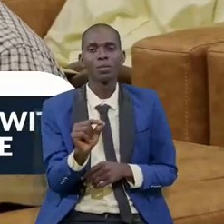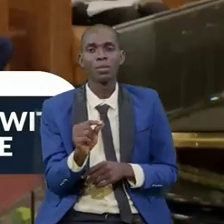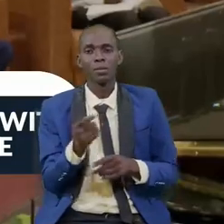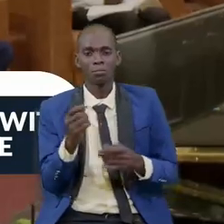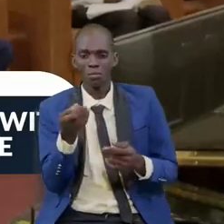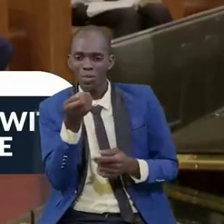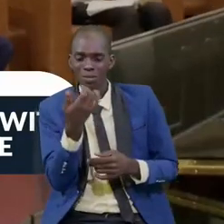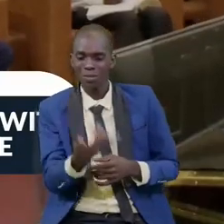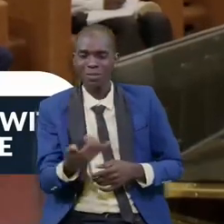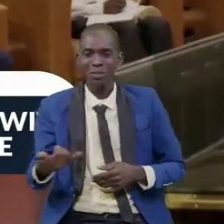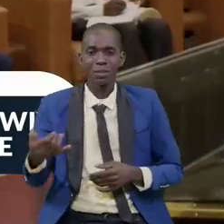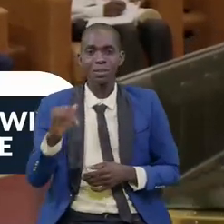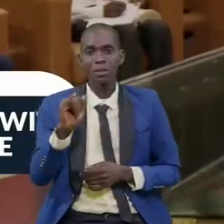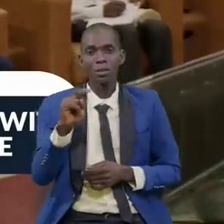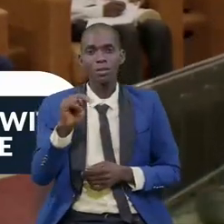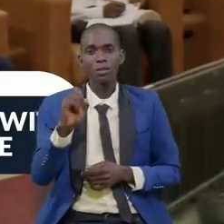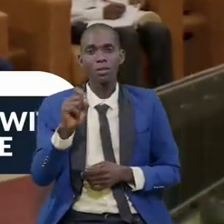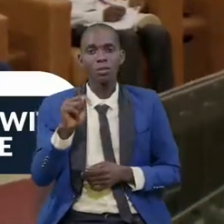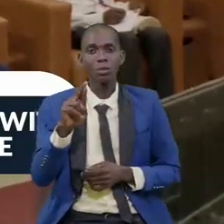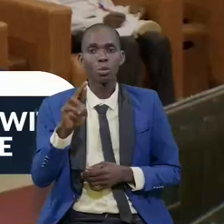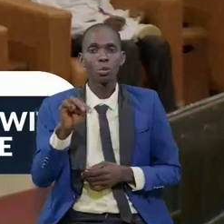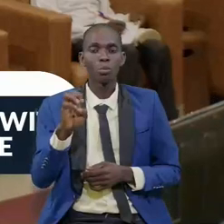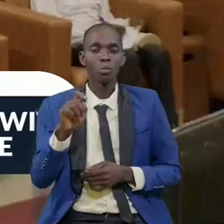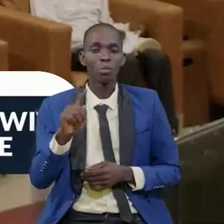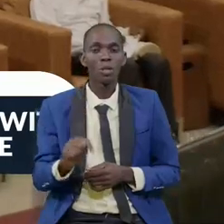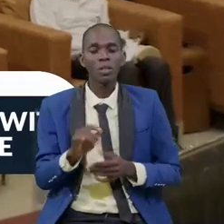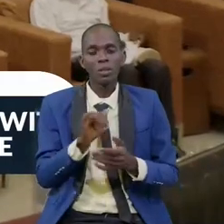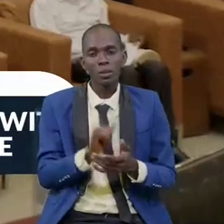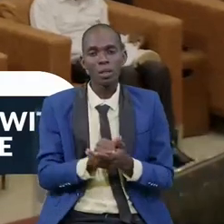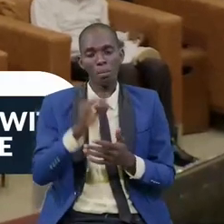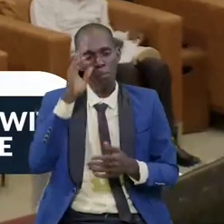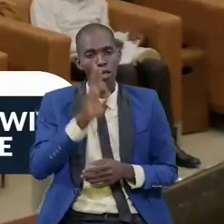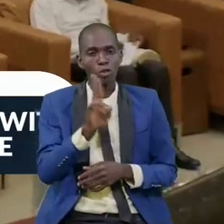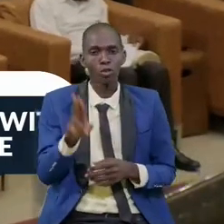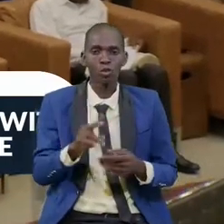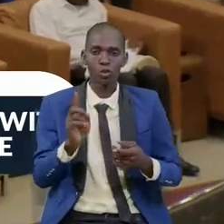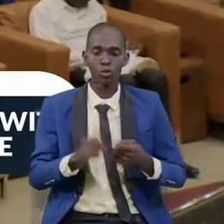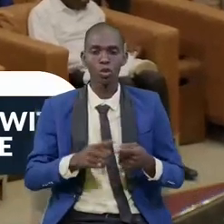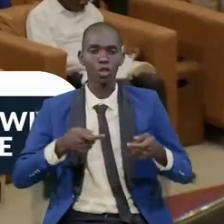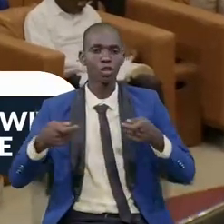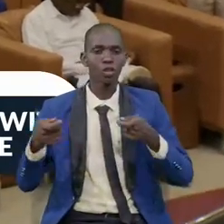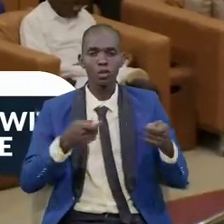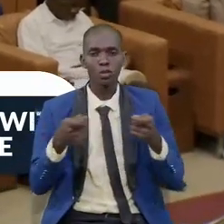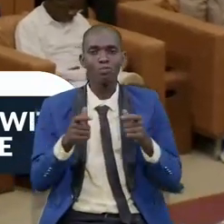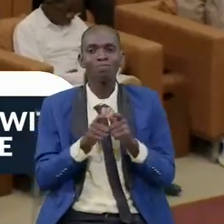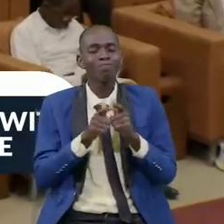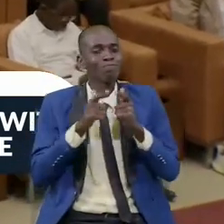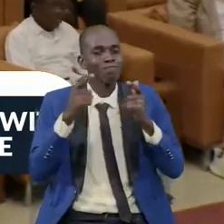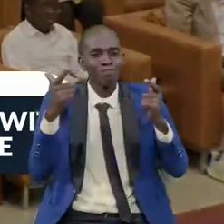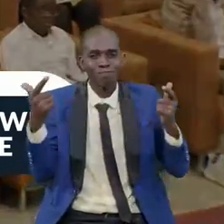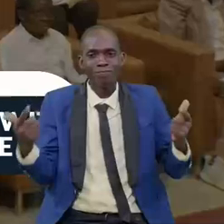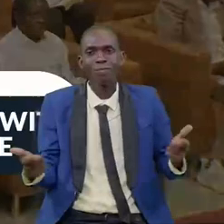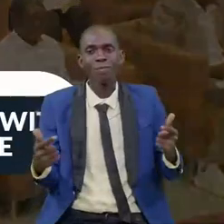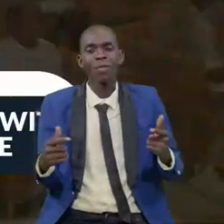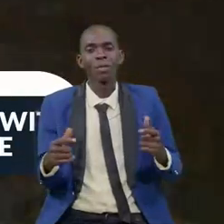fouet, un petit instrument que l'homme utilise pour contrôler de grandes créatures,